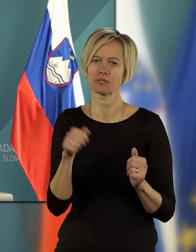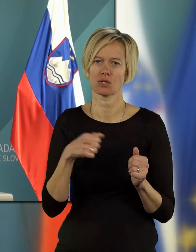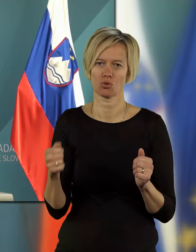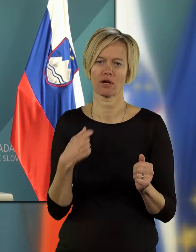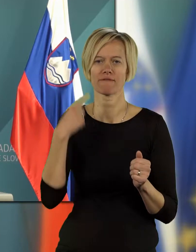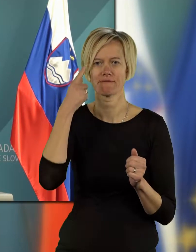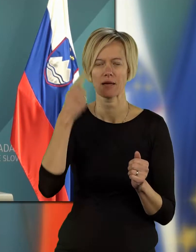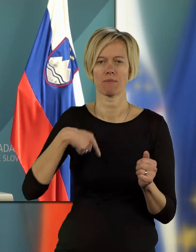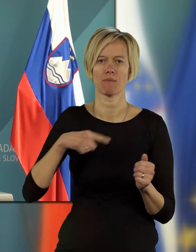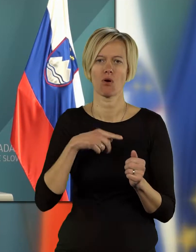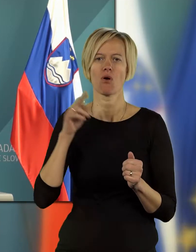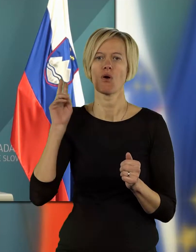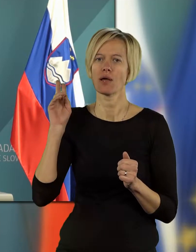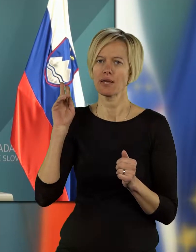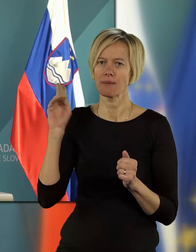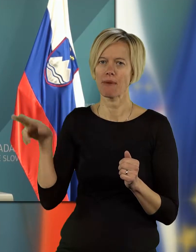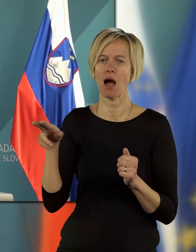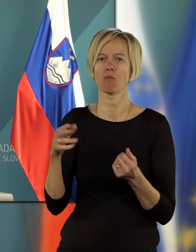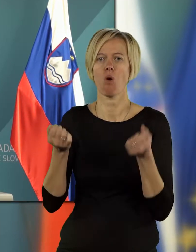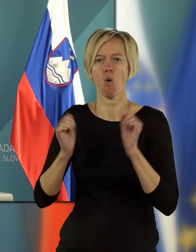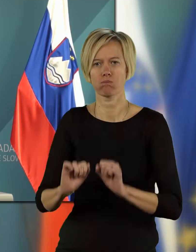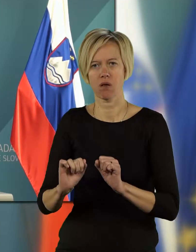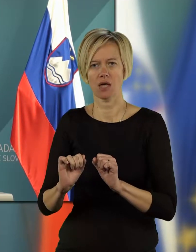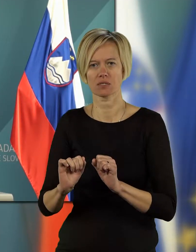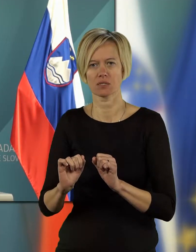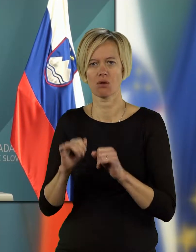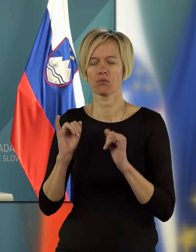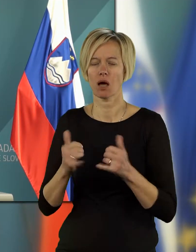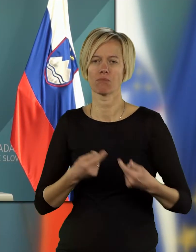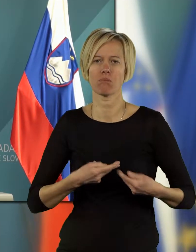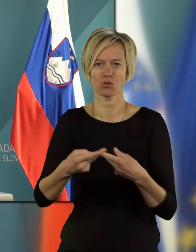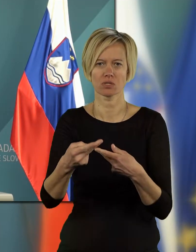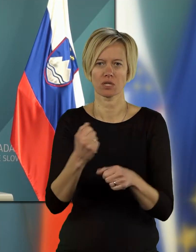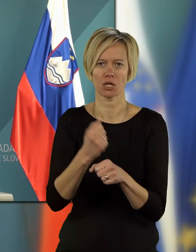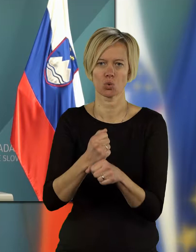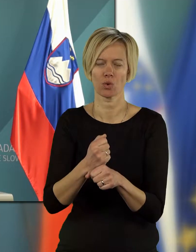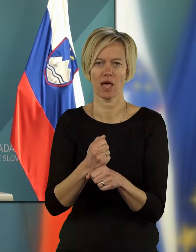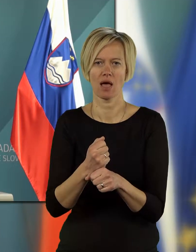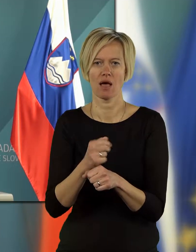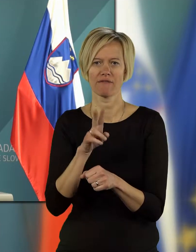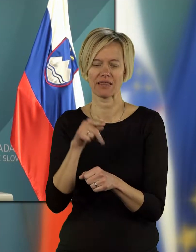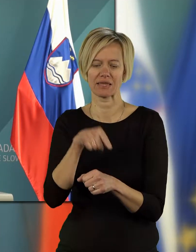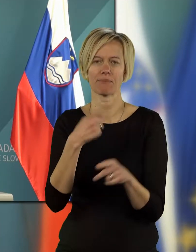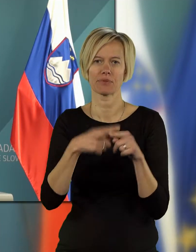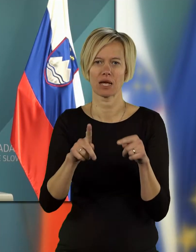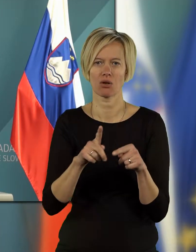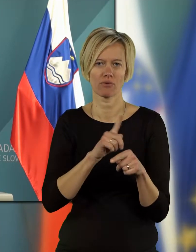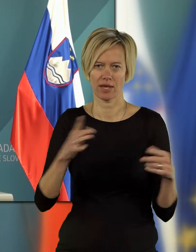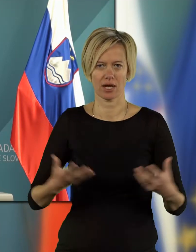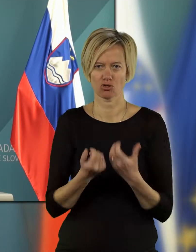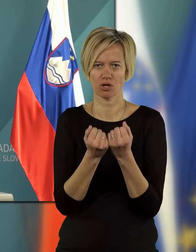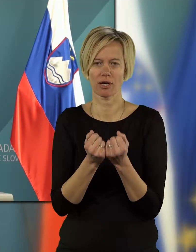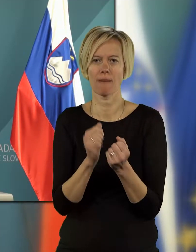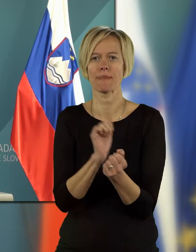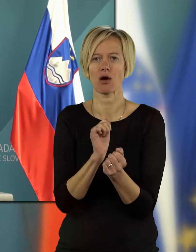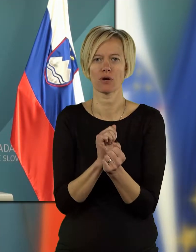zlasti zato, ker vemo, da ima pooblastilo, da posreduje v tem delu